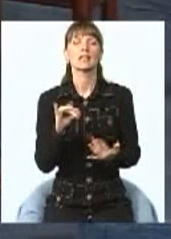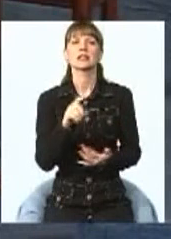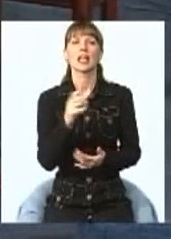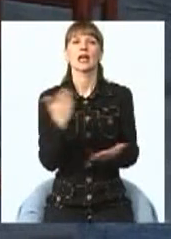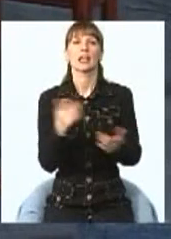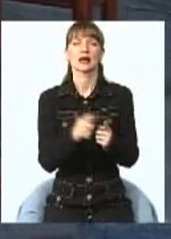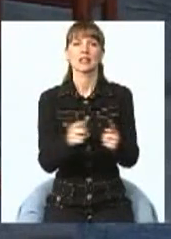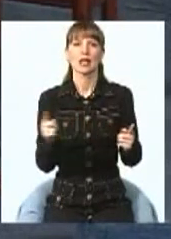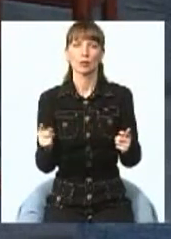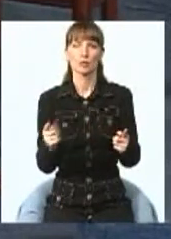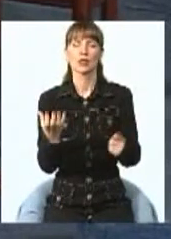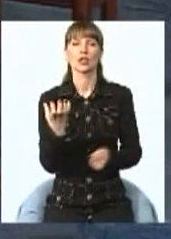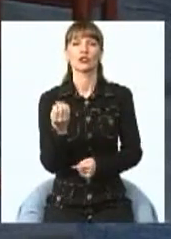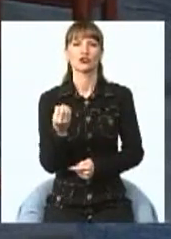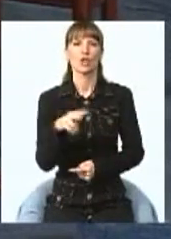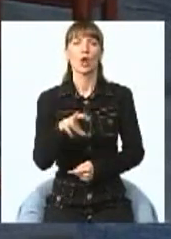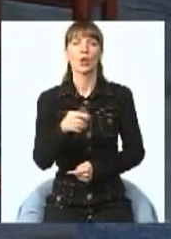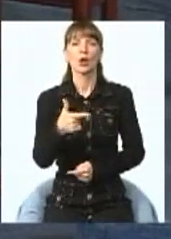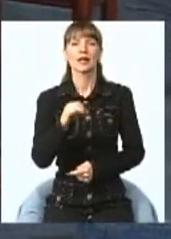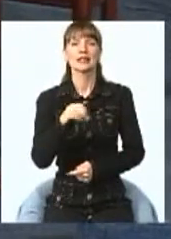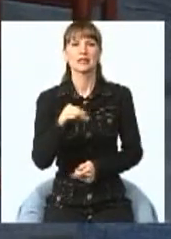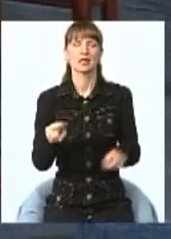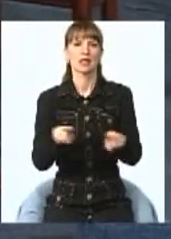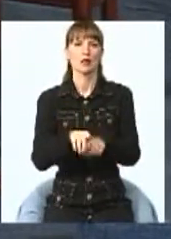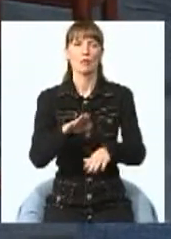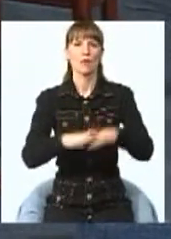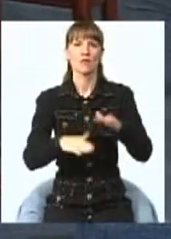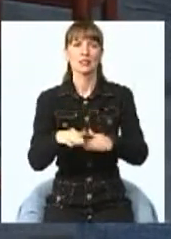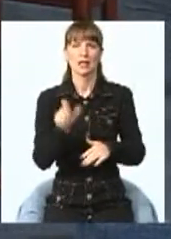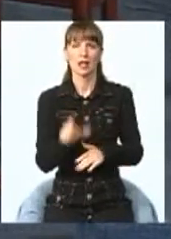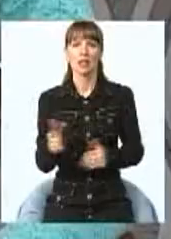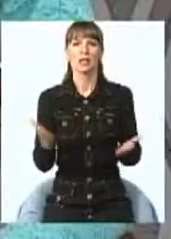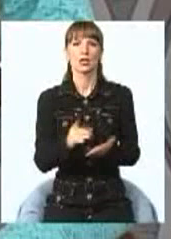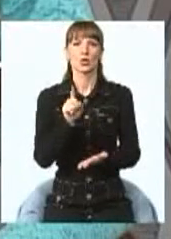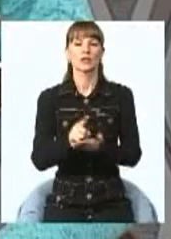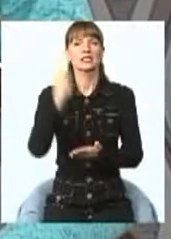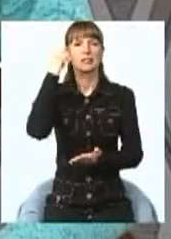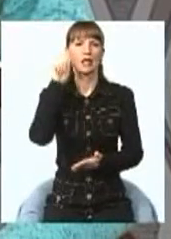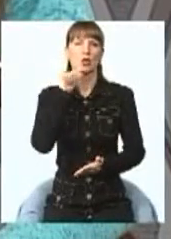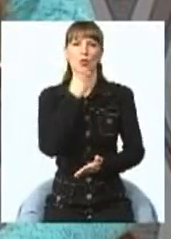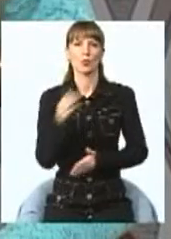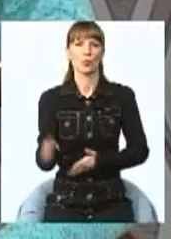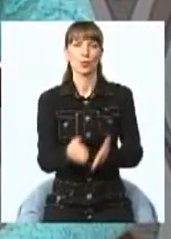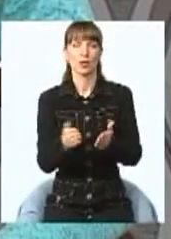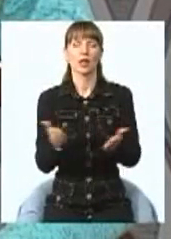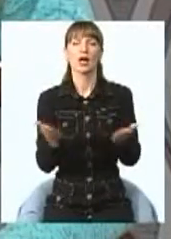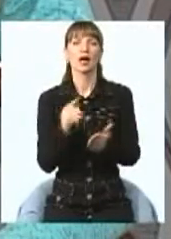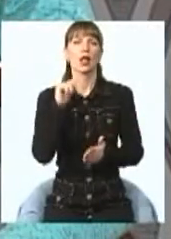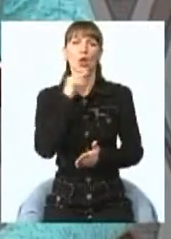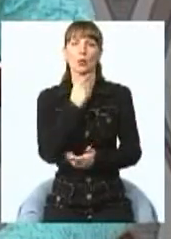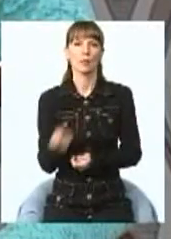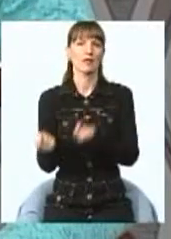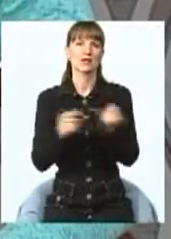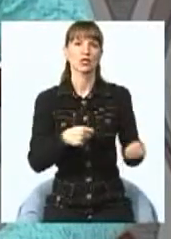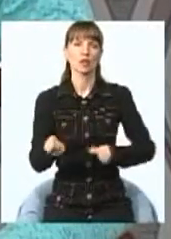термін. А ще логісти – це такі професіонали, які мусять знати економні шляхи, тобто як економніше доставити товар.